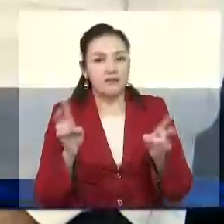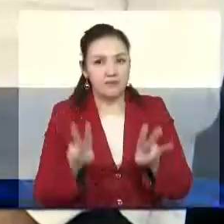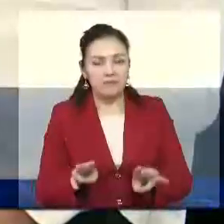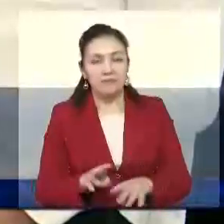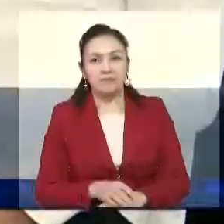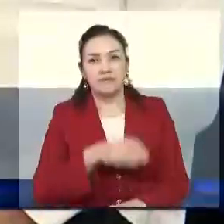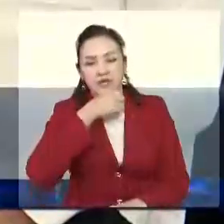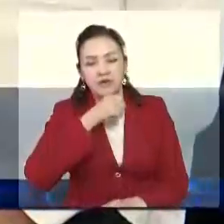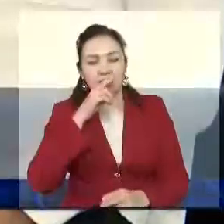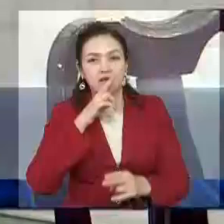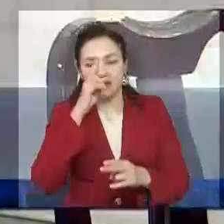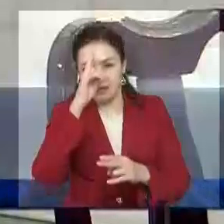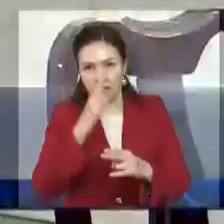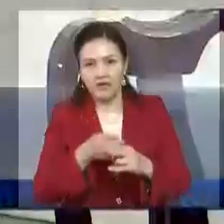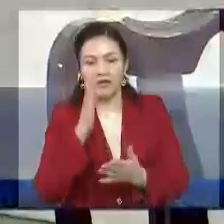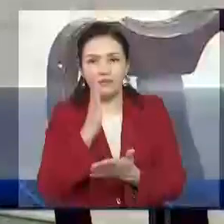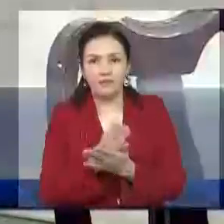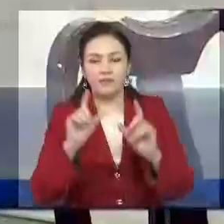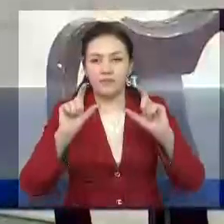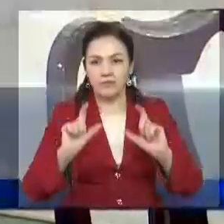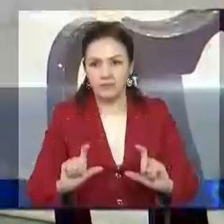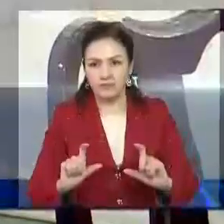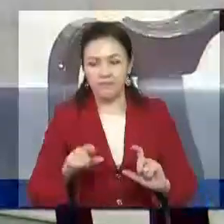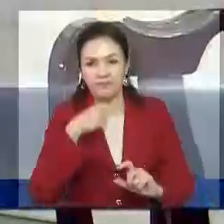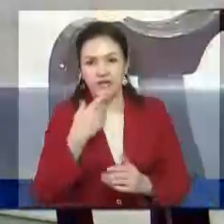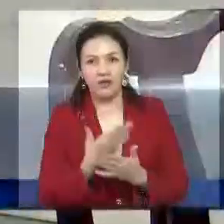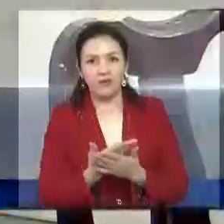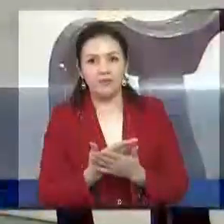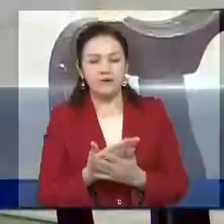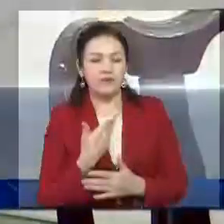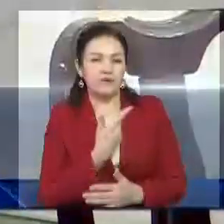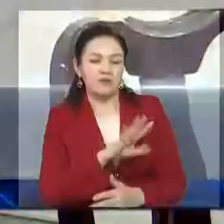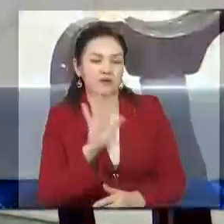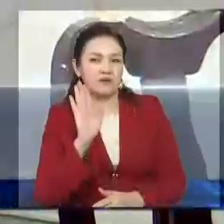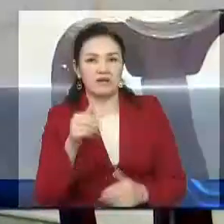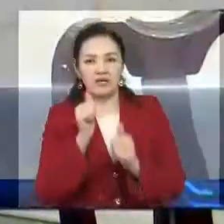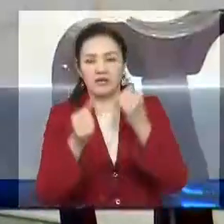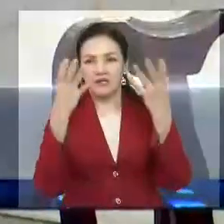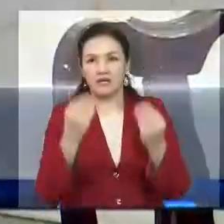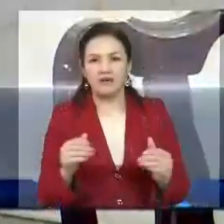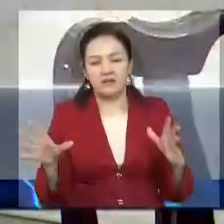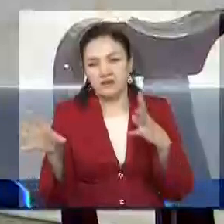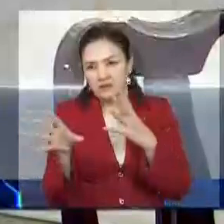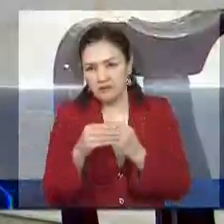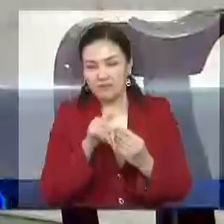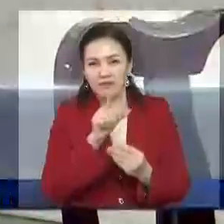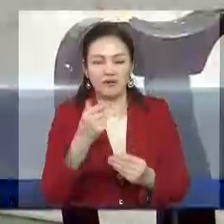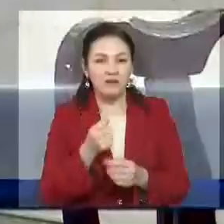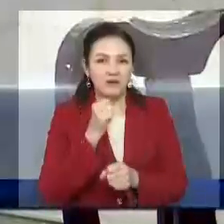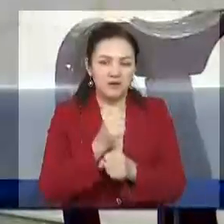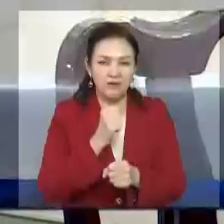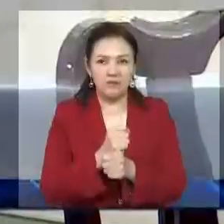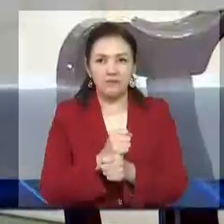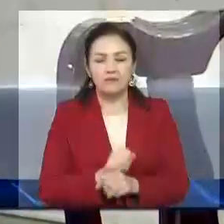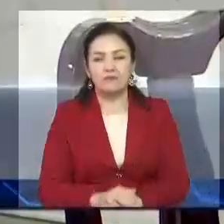шалдар, ағайлар бар, отыр, осылай сосын айтады. Ой, Света, қойшы, біздер күнде оны татуластырамыз адамдарды, күнде жасаватқан дүния